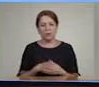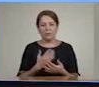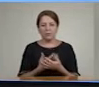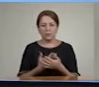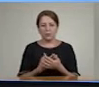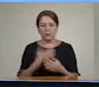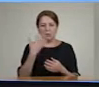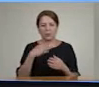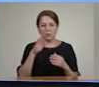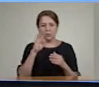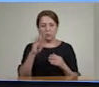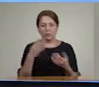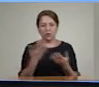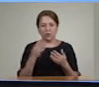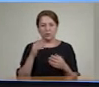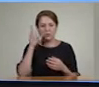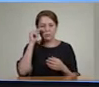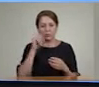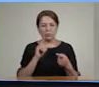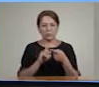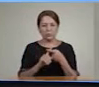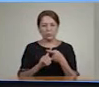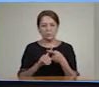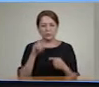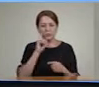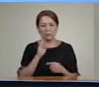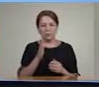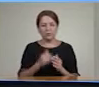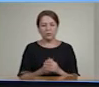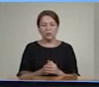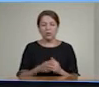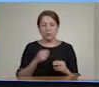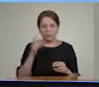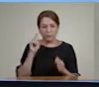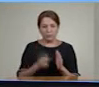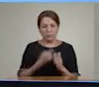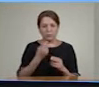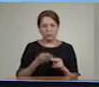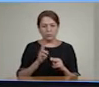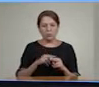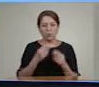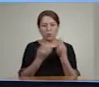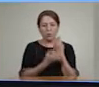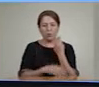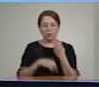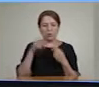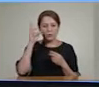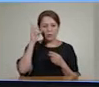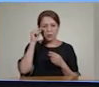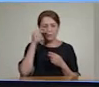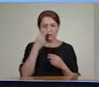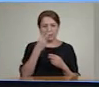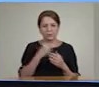Masalan, 54 ga qaysi sonni qo'shib olishimiz qulay bo'ladi? Buni bilish uchun oxirgi raqamlariga e'tibor